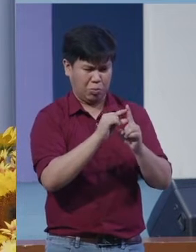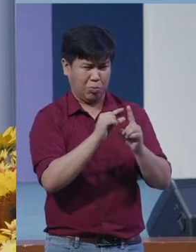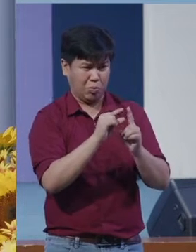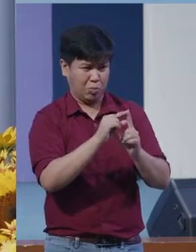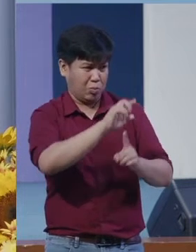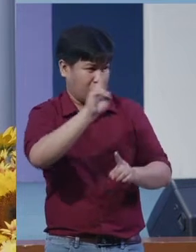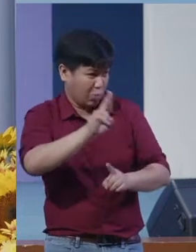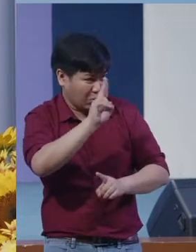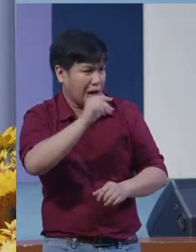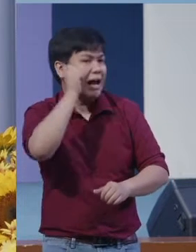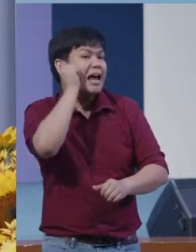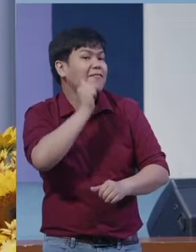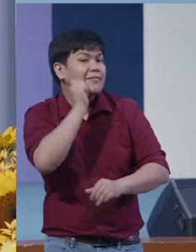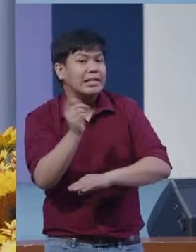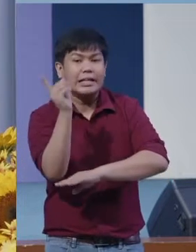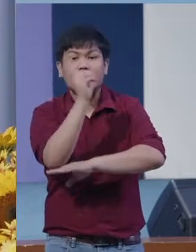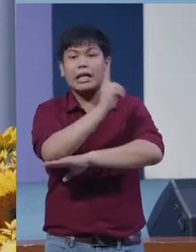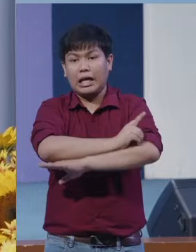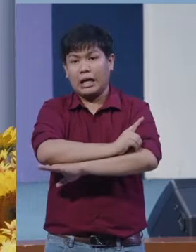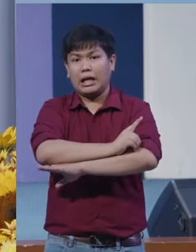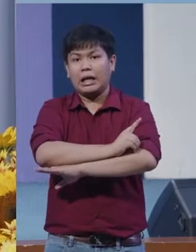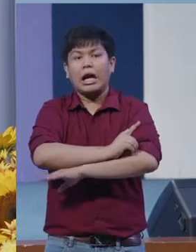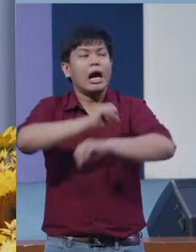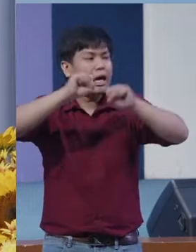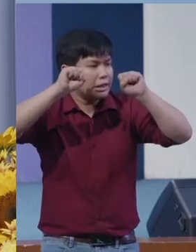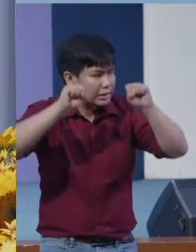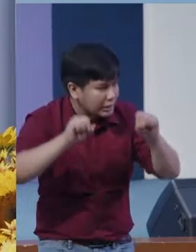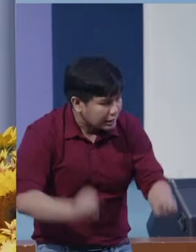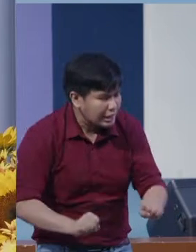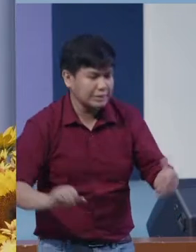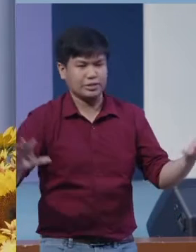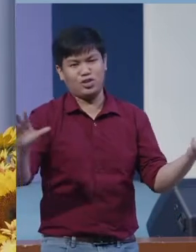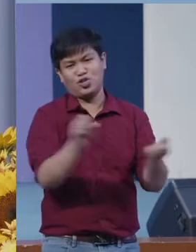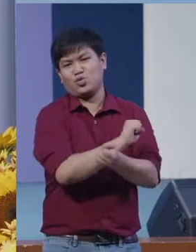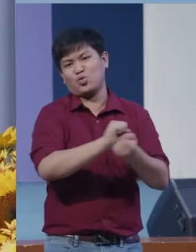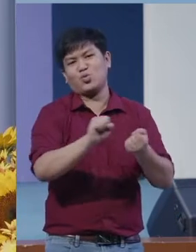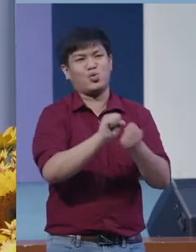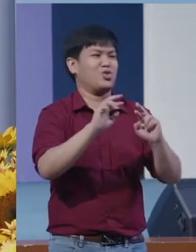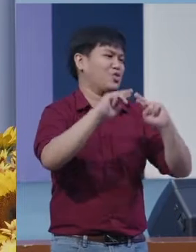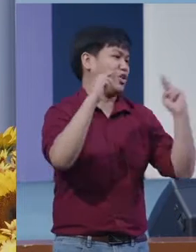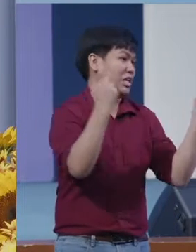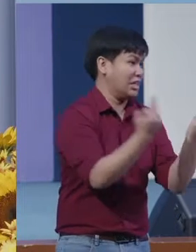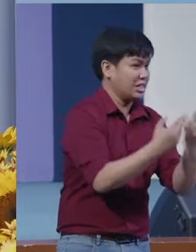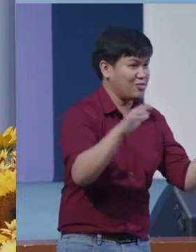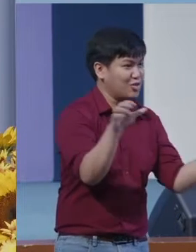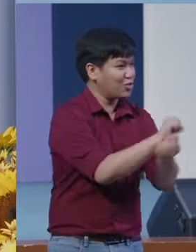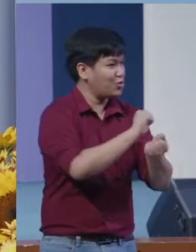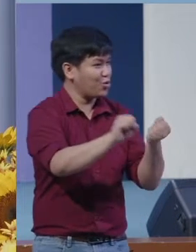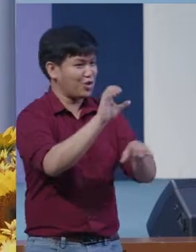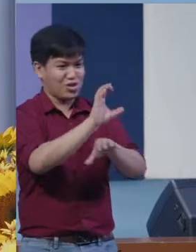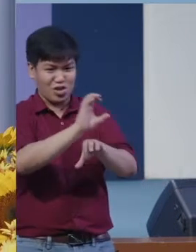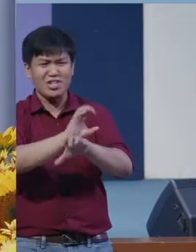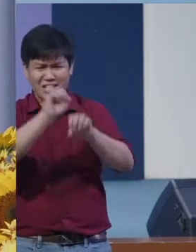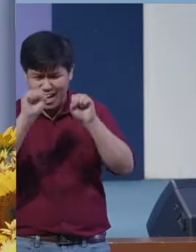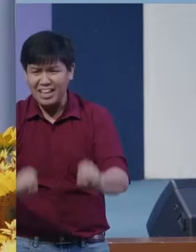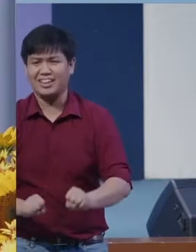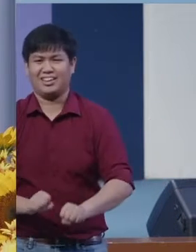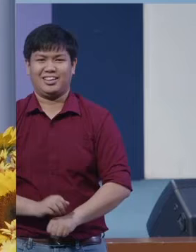ang nakakasira madalas ng mga kapatiran, mga iglesia, nakakahati ng mga